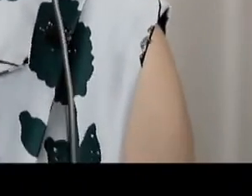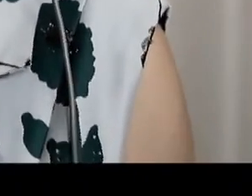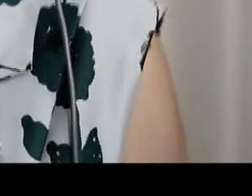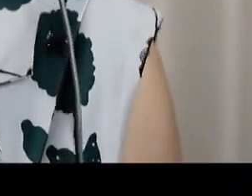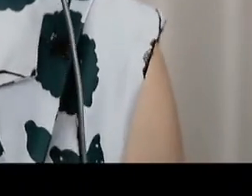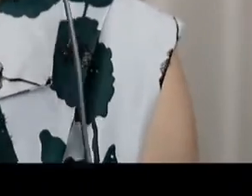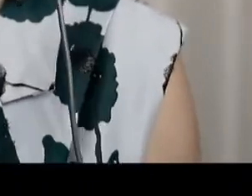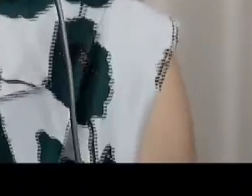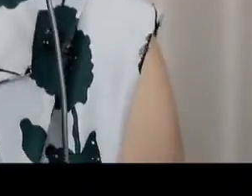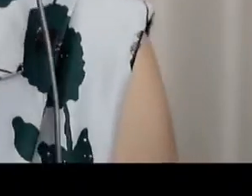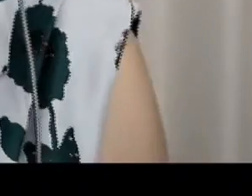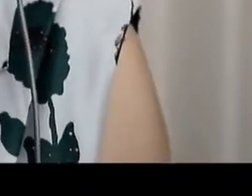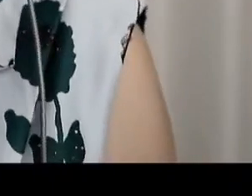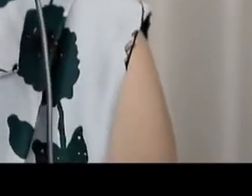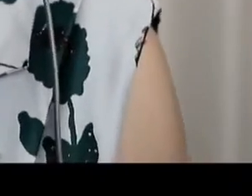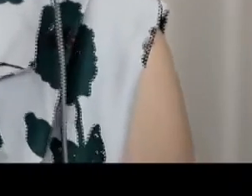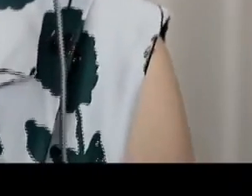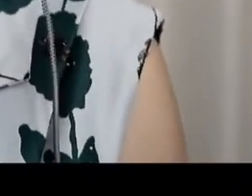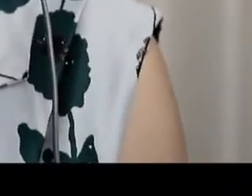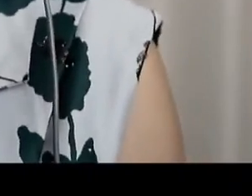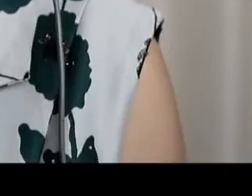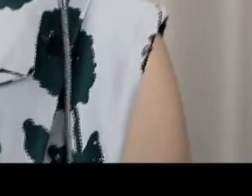hari ini